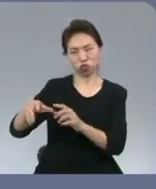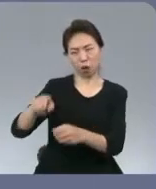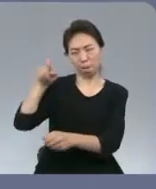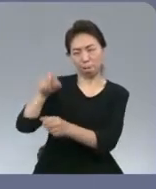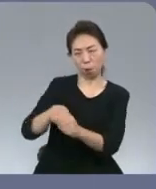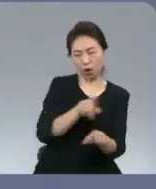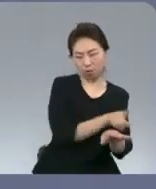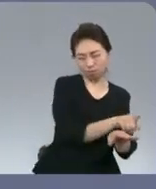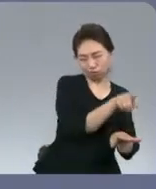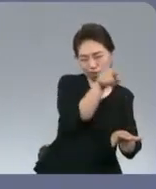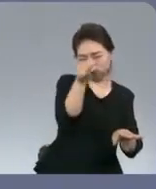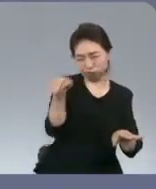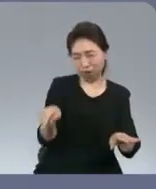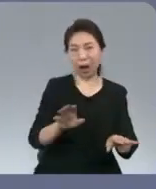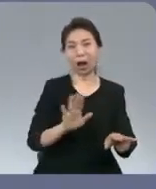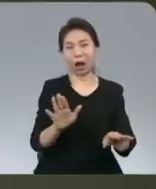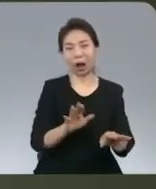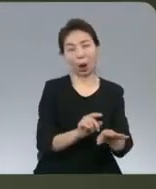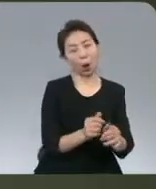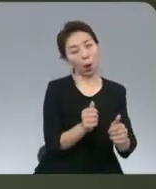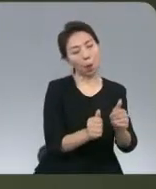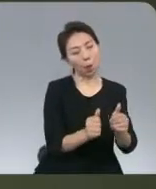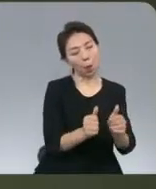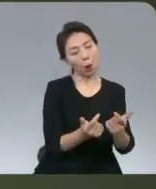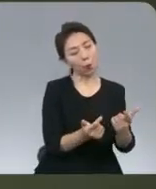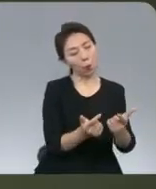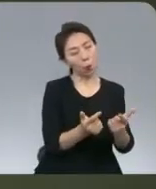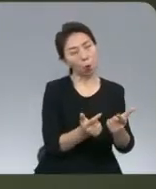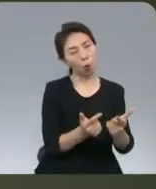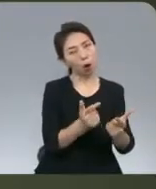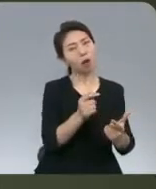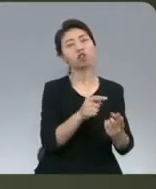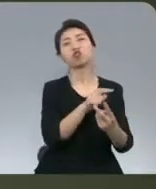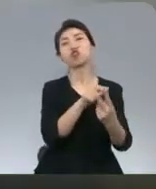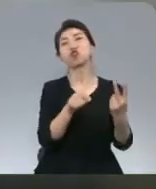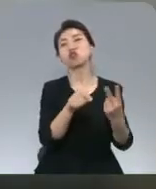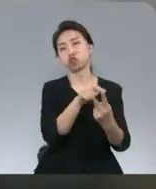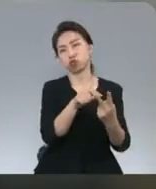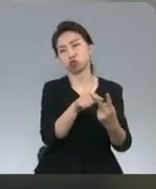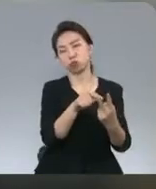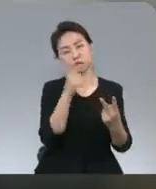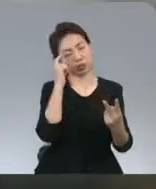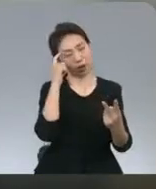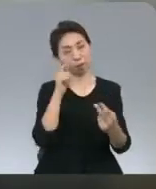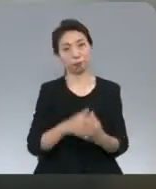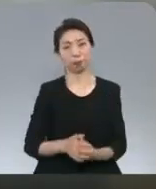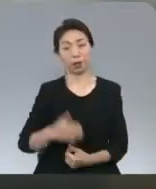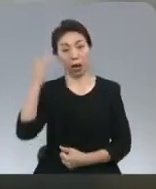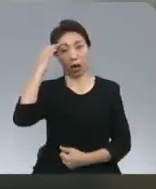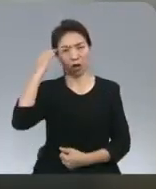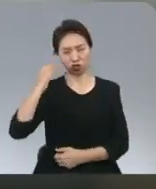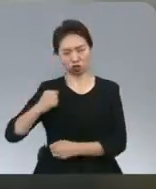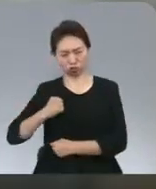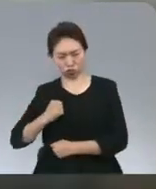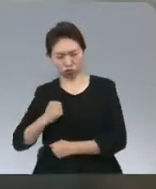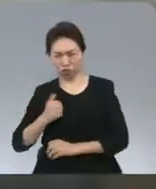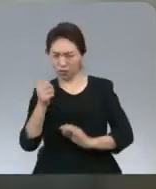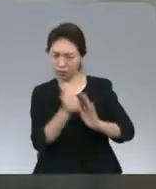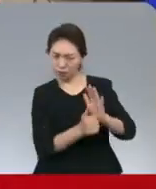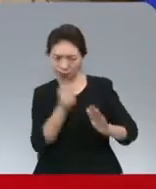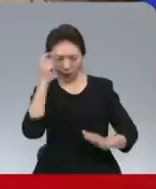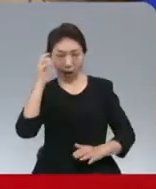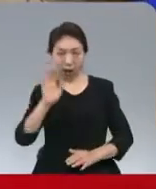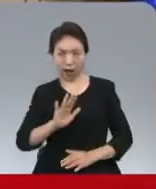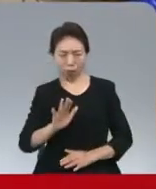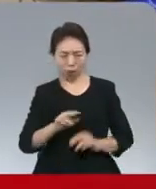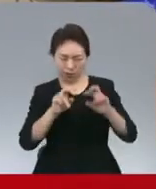tên lửa IC BM Phòng ngày mùng 4 tháng 5 có tầm bắn ngắn nên tên lửa slbm Lần này thì độ cao thấp hơn